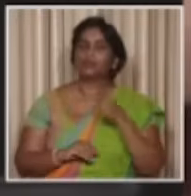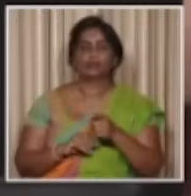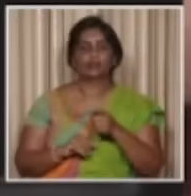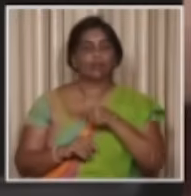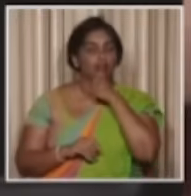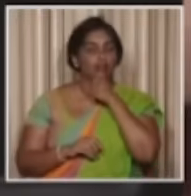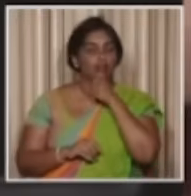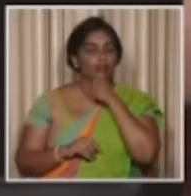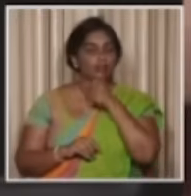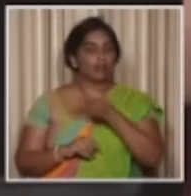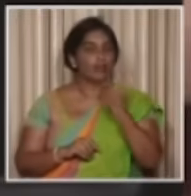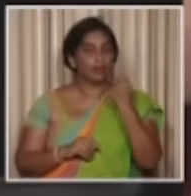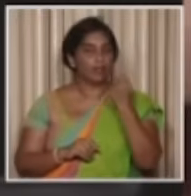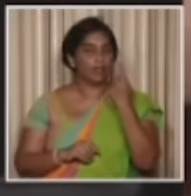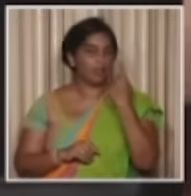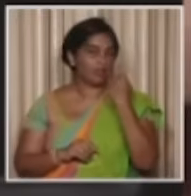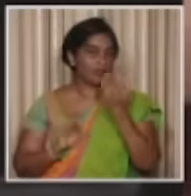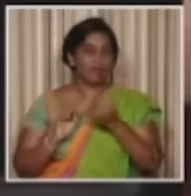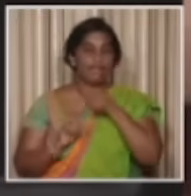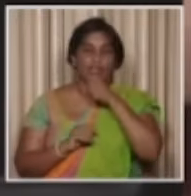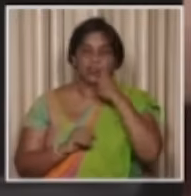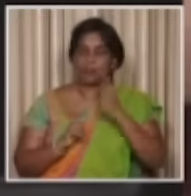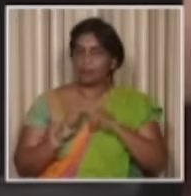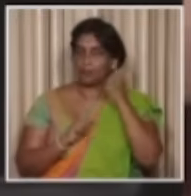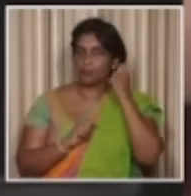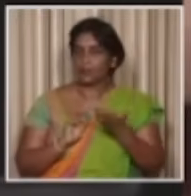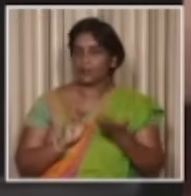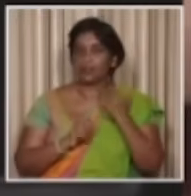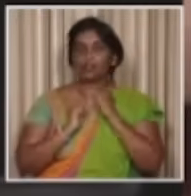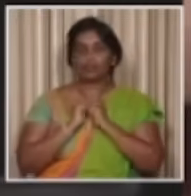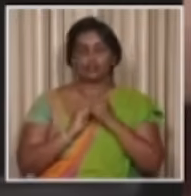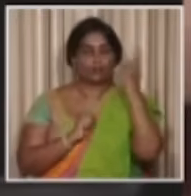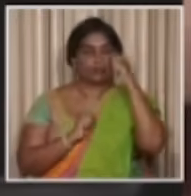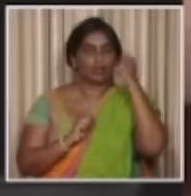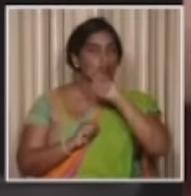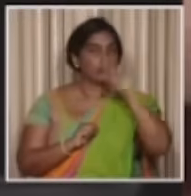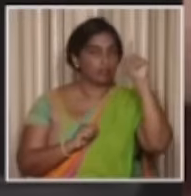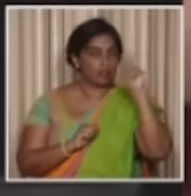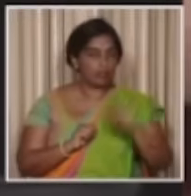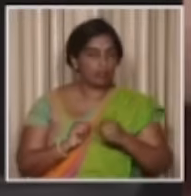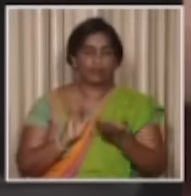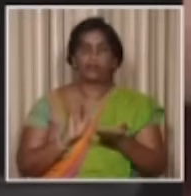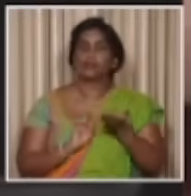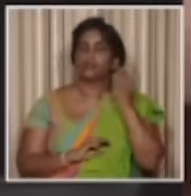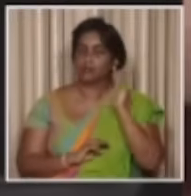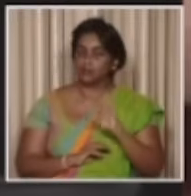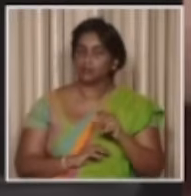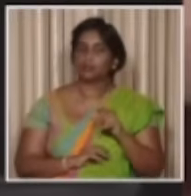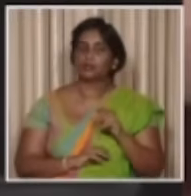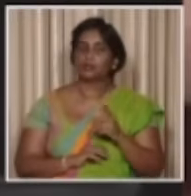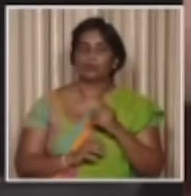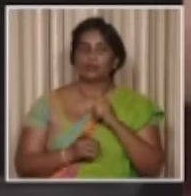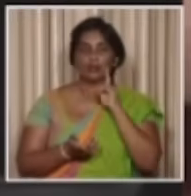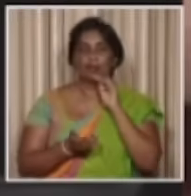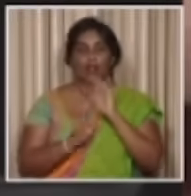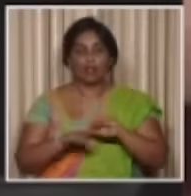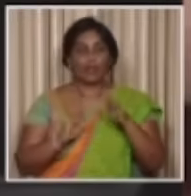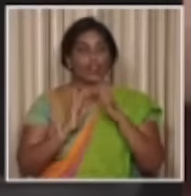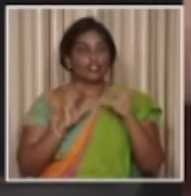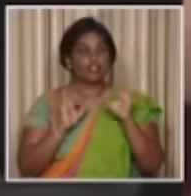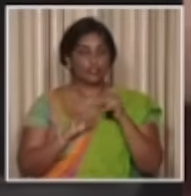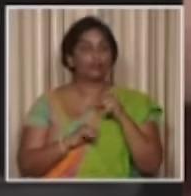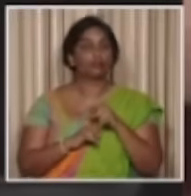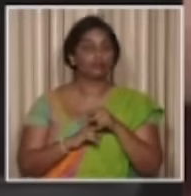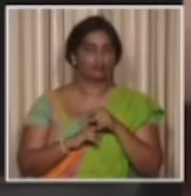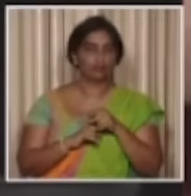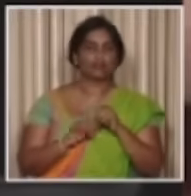wedi di mana, rupiah dahaking, wedi bela tino, raja seva ke di mana, dahaking, di mana, wedi bela tino, surakshita, si surakshane, wisheshe